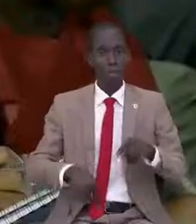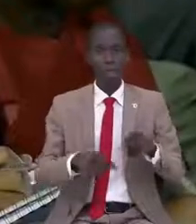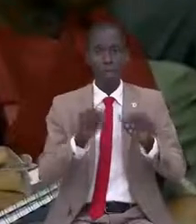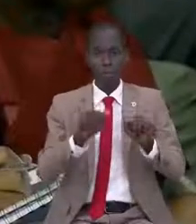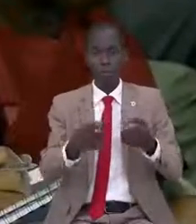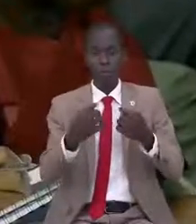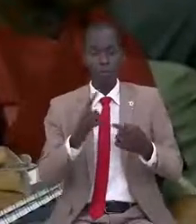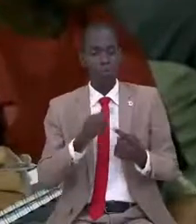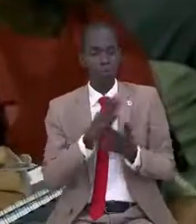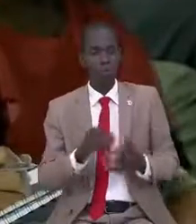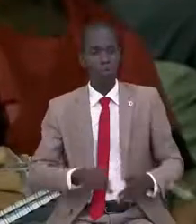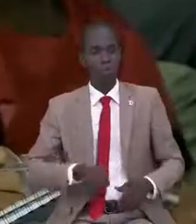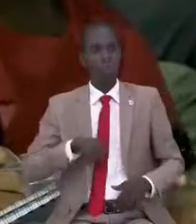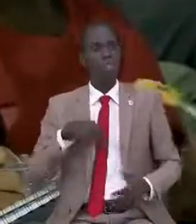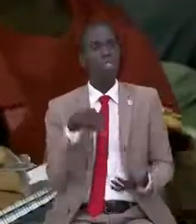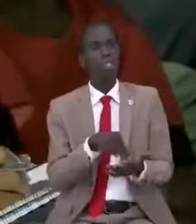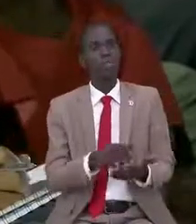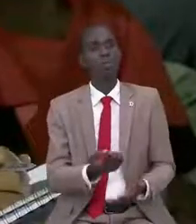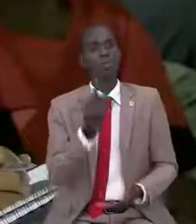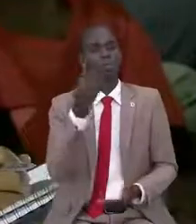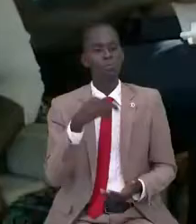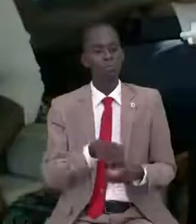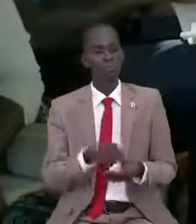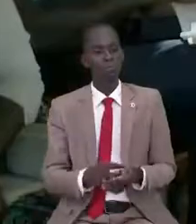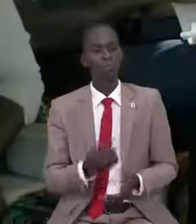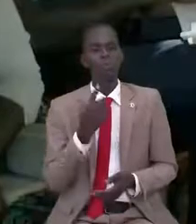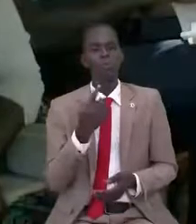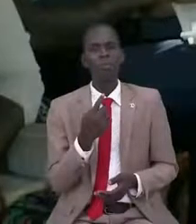avec orgueil, tu dis, hé, hey, toi là, lève-toi là-bas.